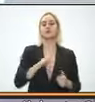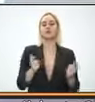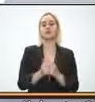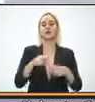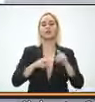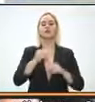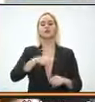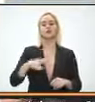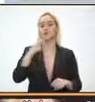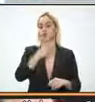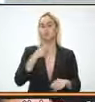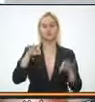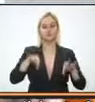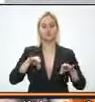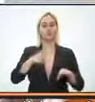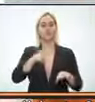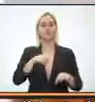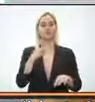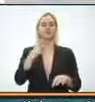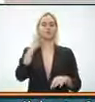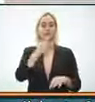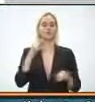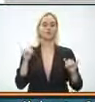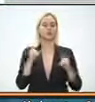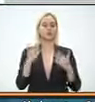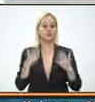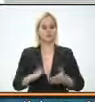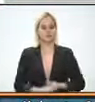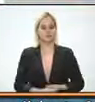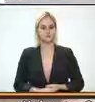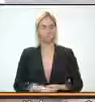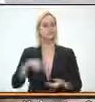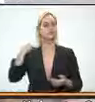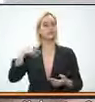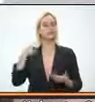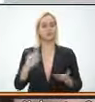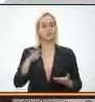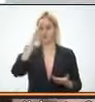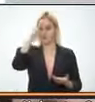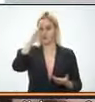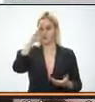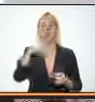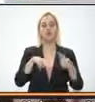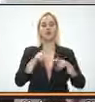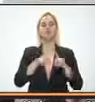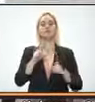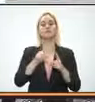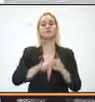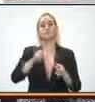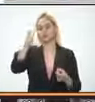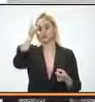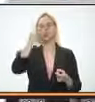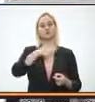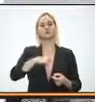Derneği Alfarah Çocuk Korosu da bu günü özel bir şarkıyla kutladı. Suriyeli, Iraklı, Afgan ve